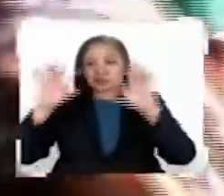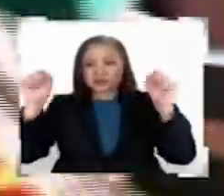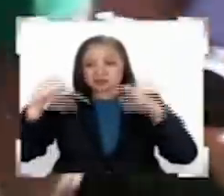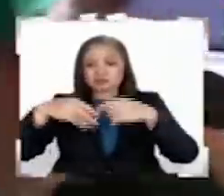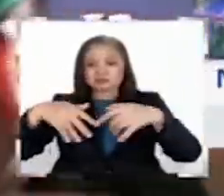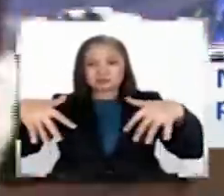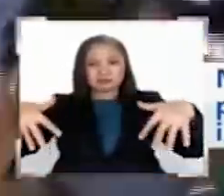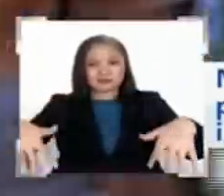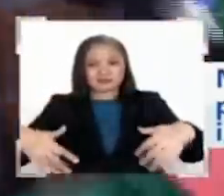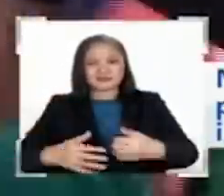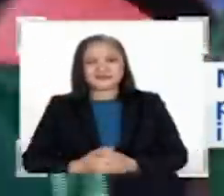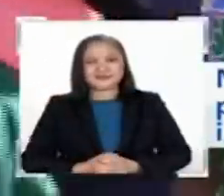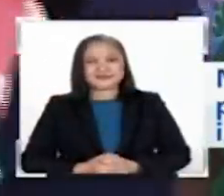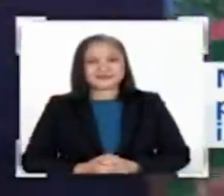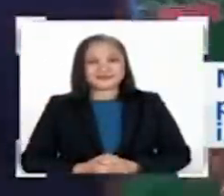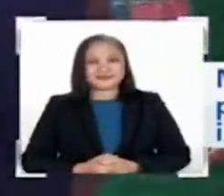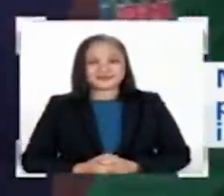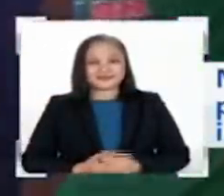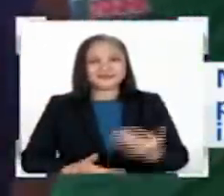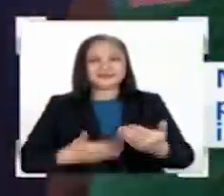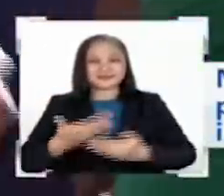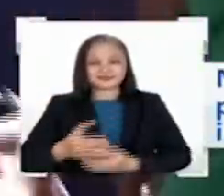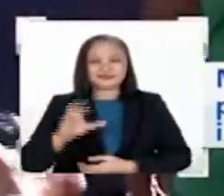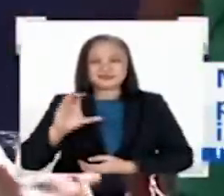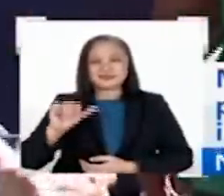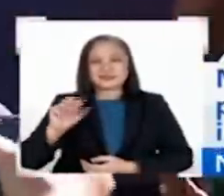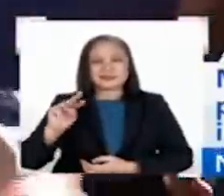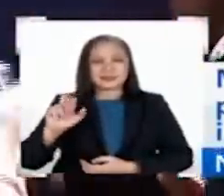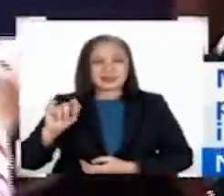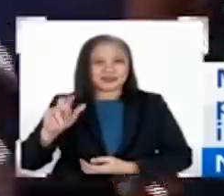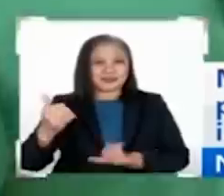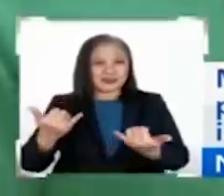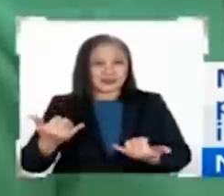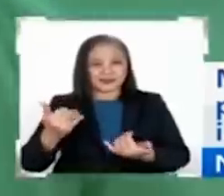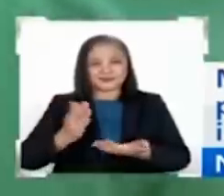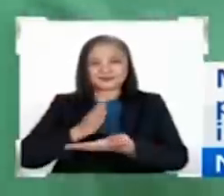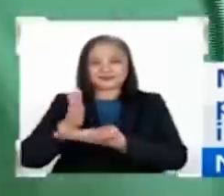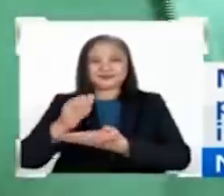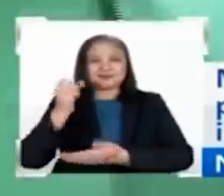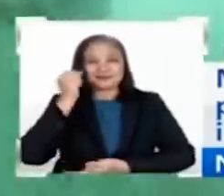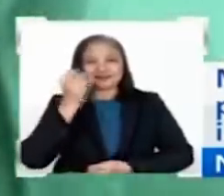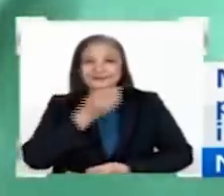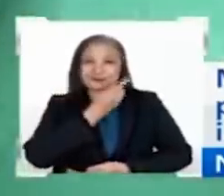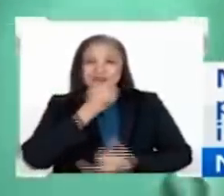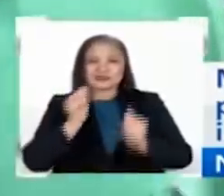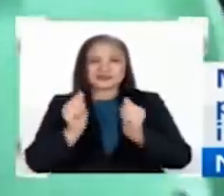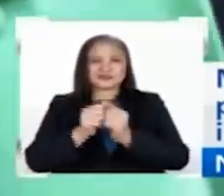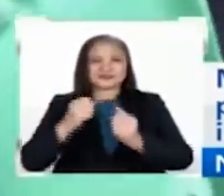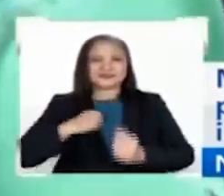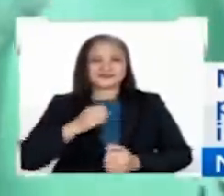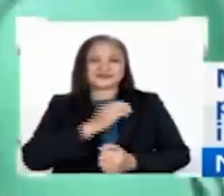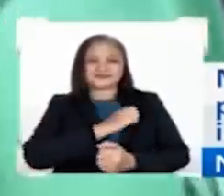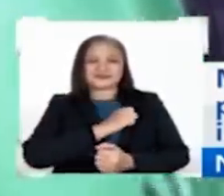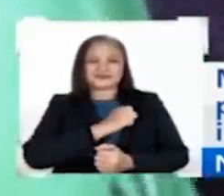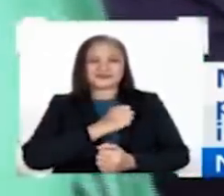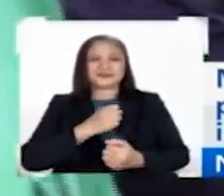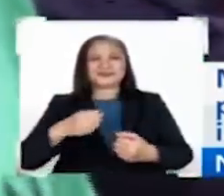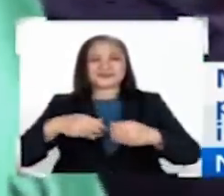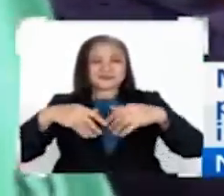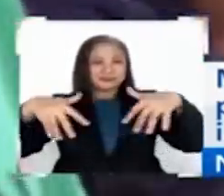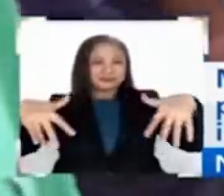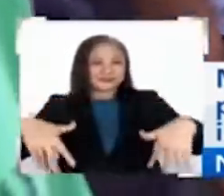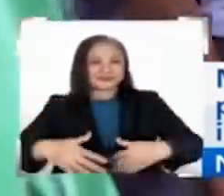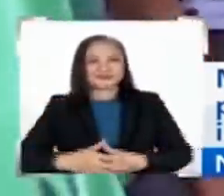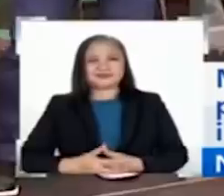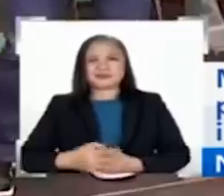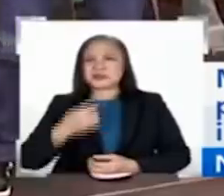Nasa Camanava naman si Davao City Mayor Sara Duterte kasama ang ilang senatorial candidate. Sabi ni Mayor Sara, welcome development ang anunsyo